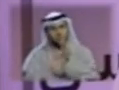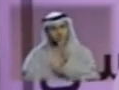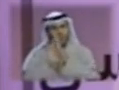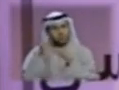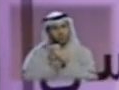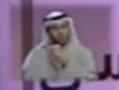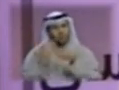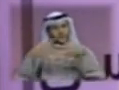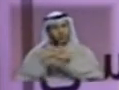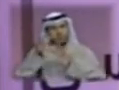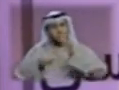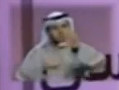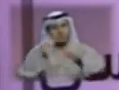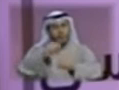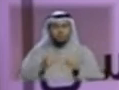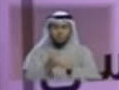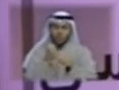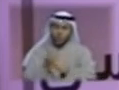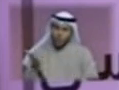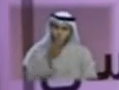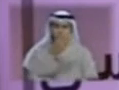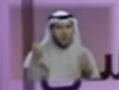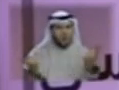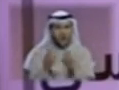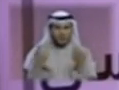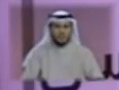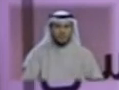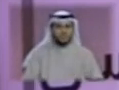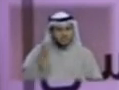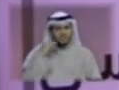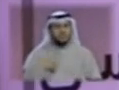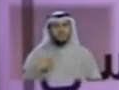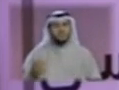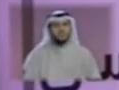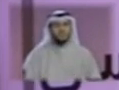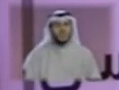عن طريق القطاعات المختلفة في الدولة، وأيضا أتمنى أن يكون